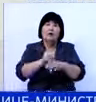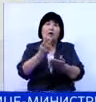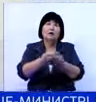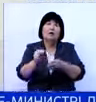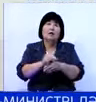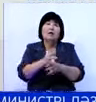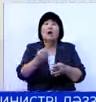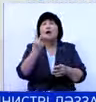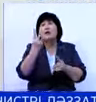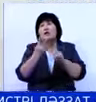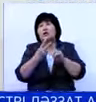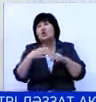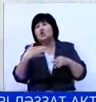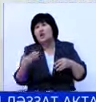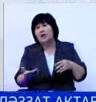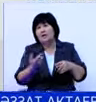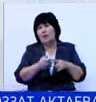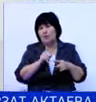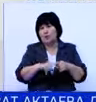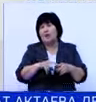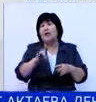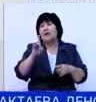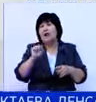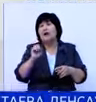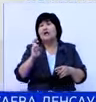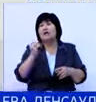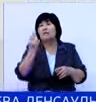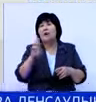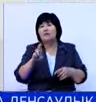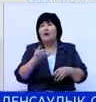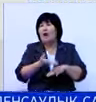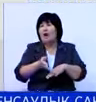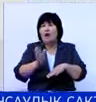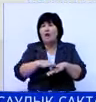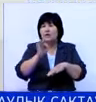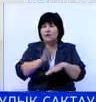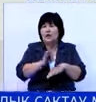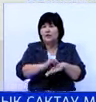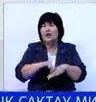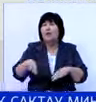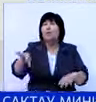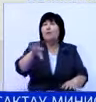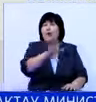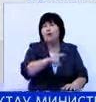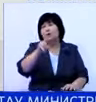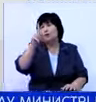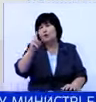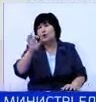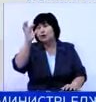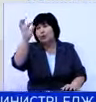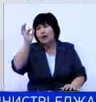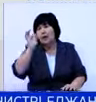Екінші жағынан, осы реанимация бөліміндегі ауыр жағдайдағы науқастардың барлығының